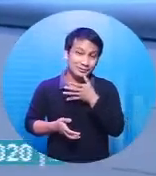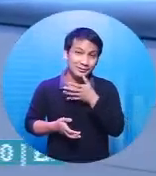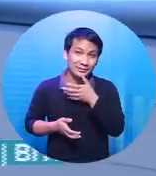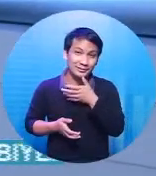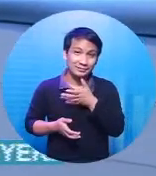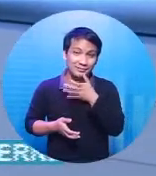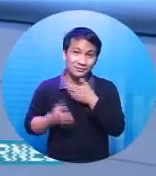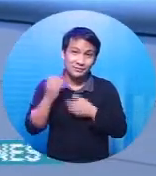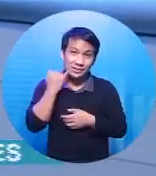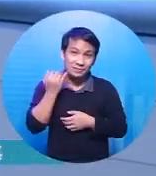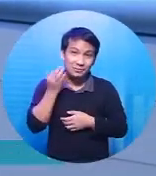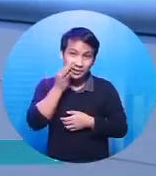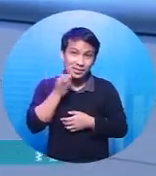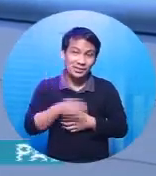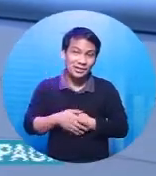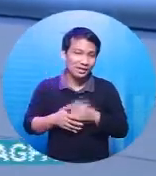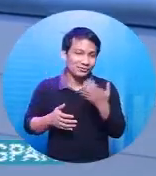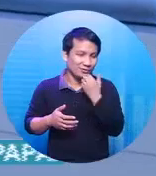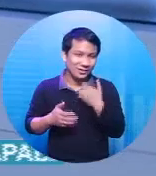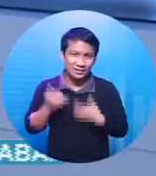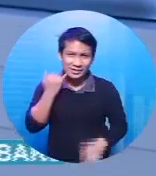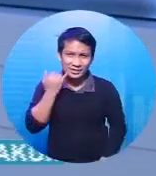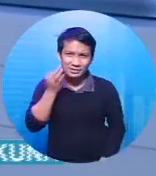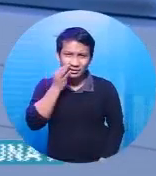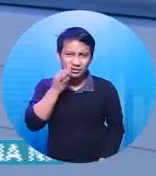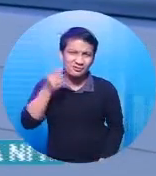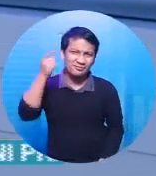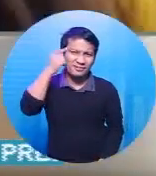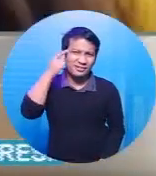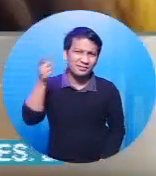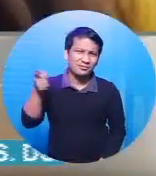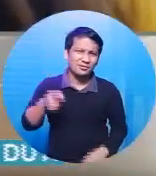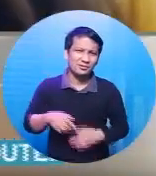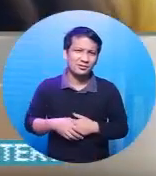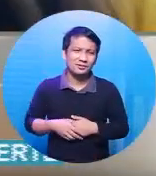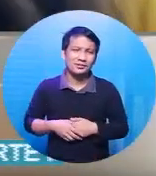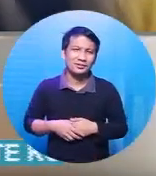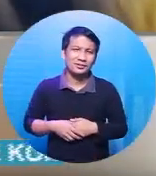Ma'am Jennifer. Yes, sir. Ano pong sa palagay nyo?